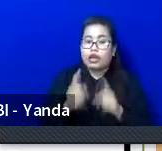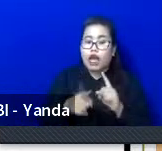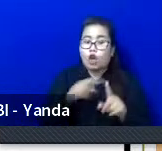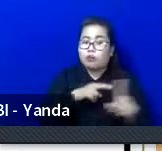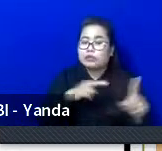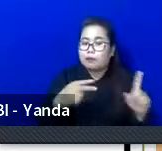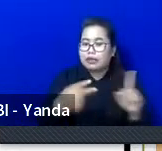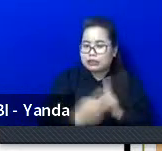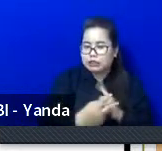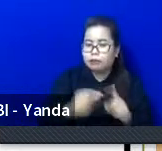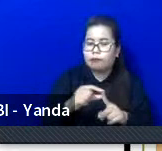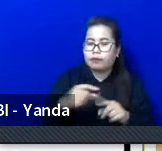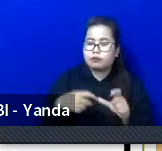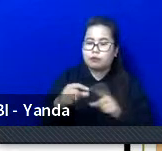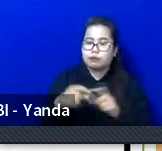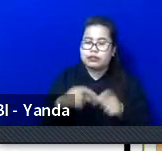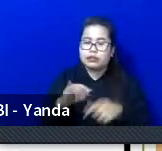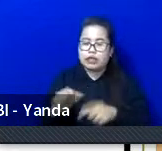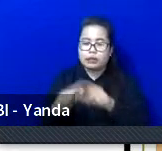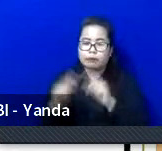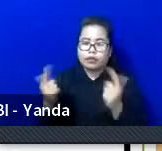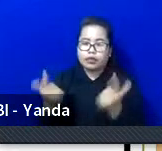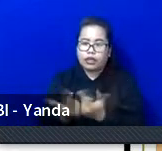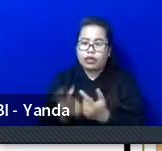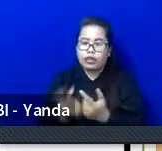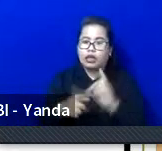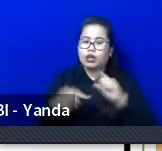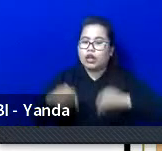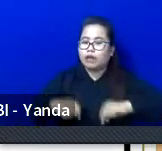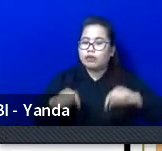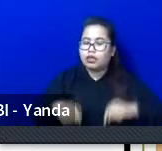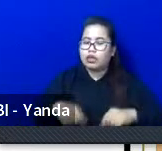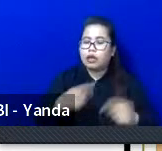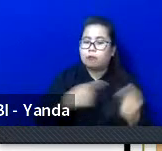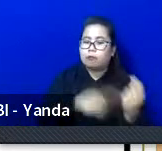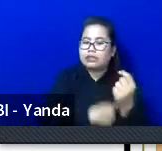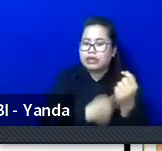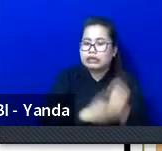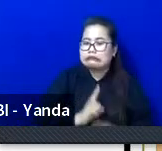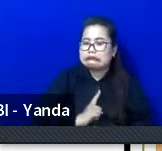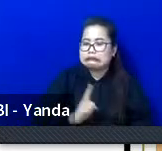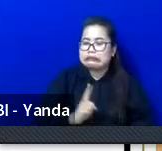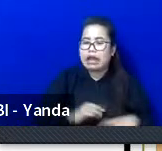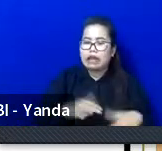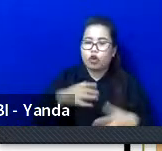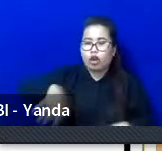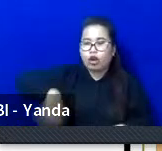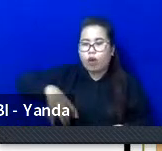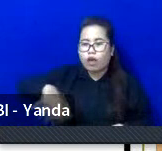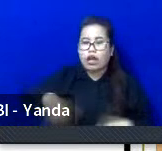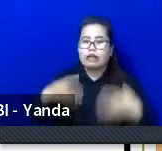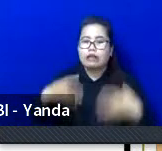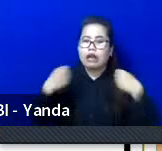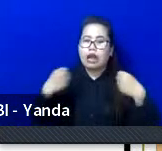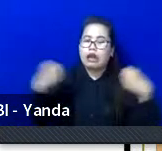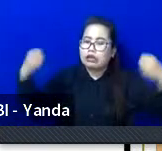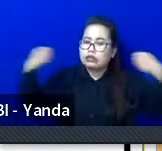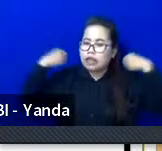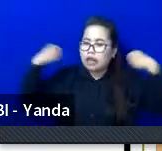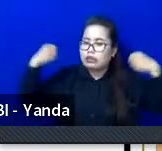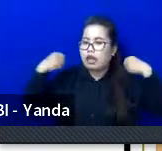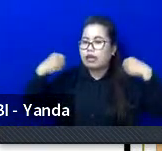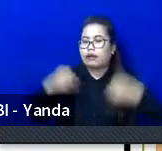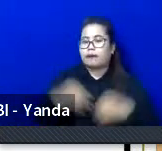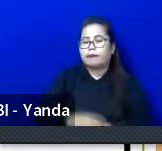persepsi stakeholder dalam hal ini pasiennya sendiri, keluarga, nakes,